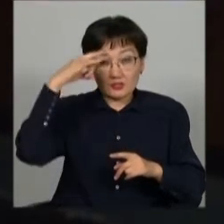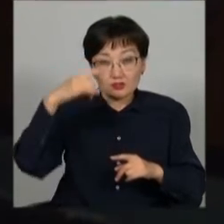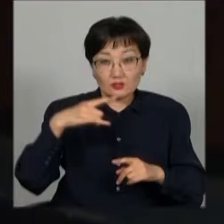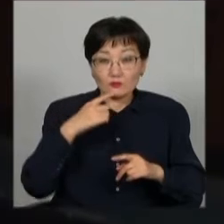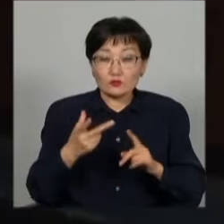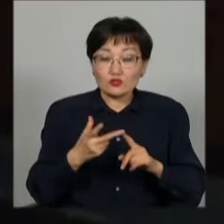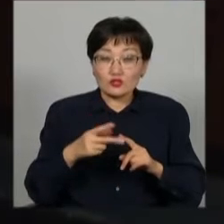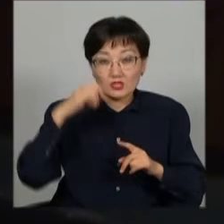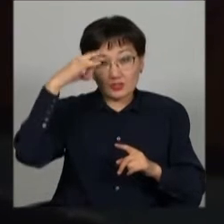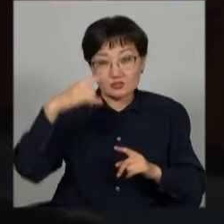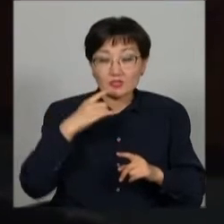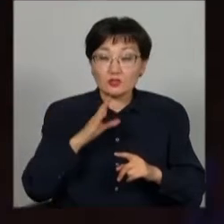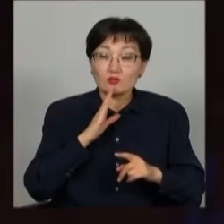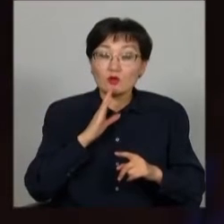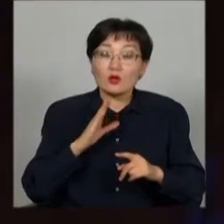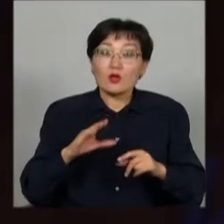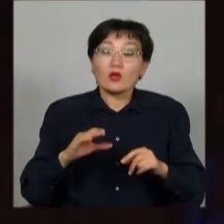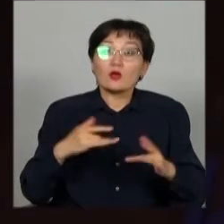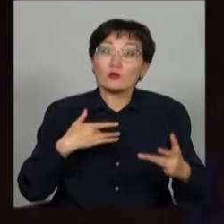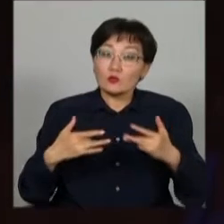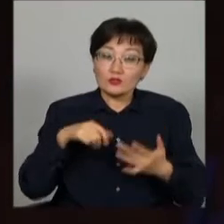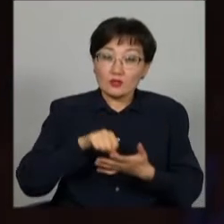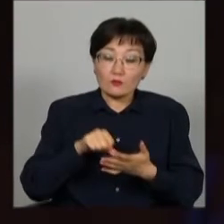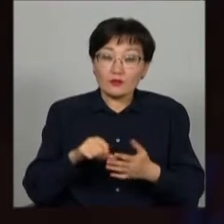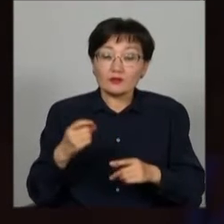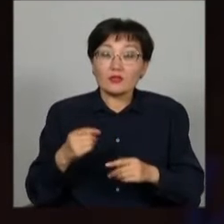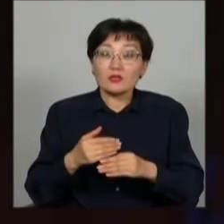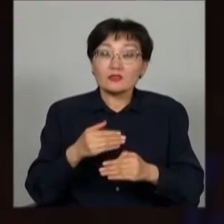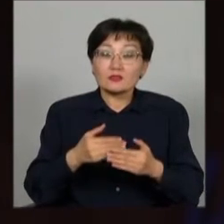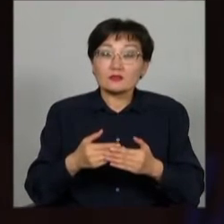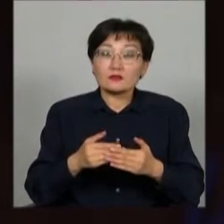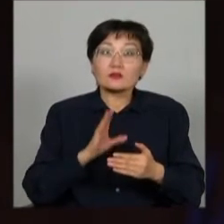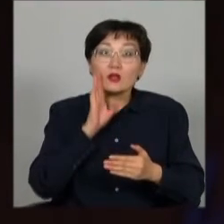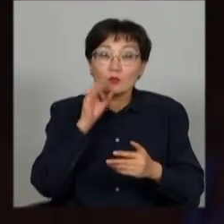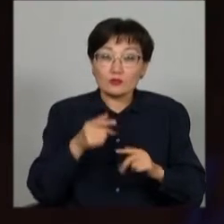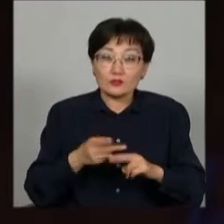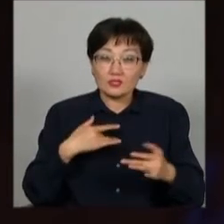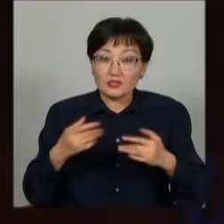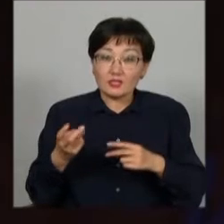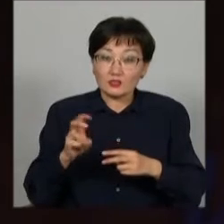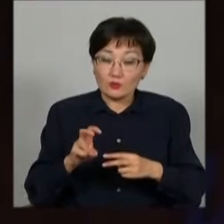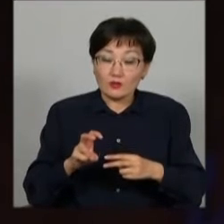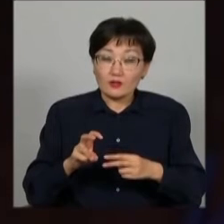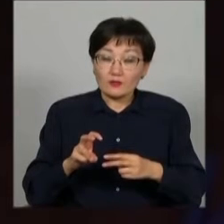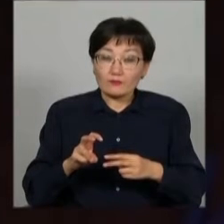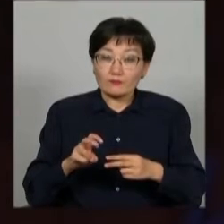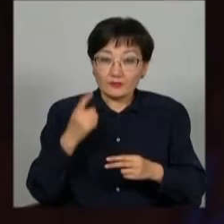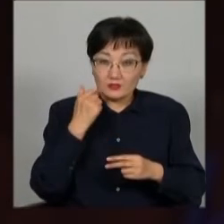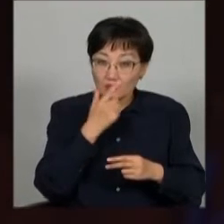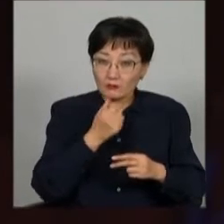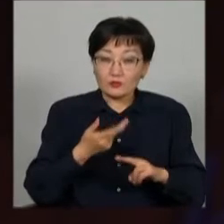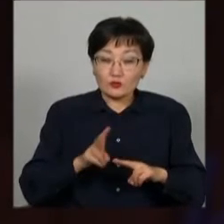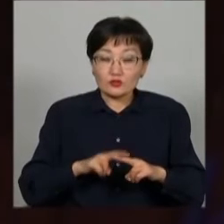үшінші қазақ қызының образы. Таңертең бүгін премьераның алдында жаңа осы театрға келе жатып, жол жөнекей бір жылап алдым.